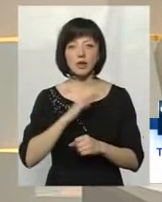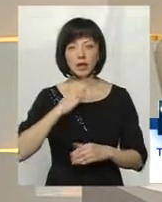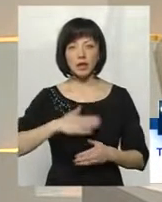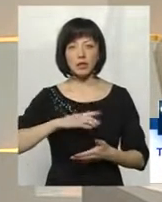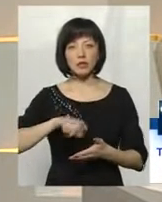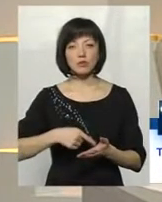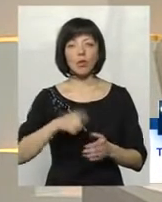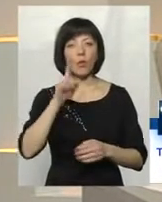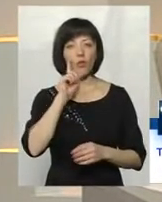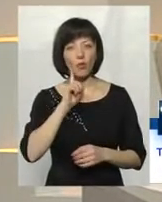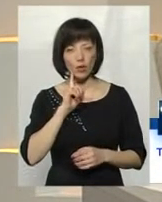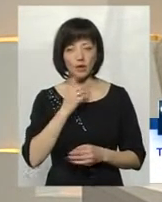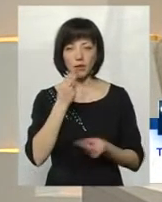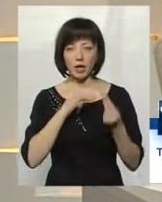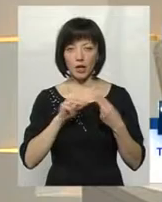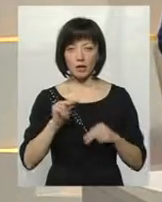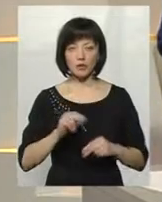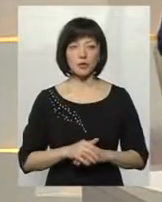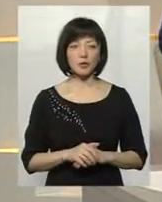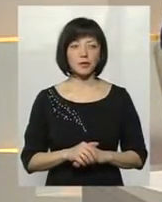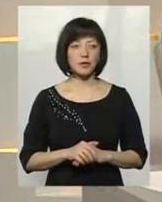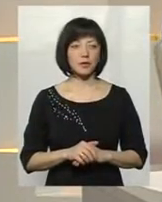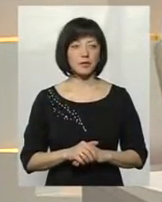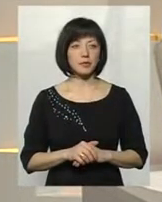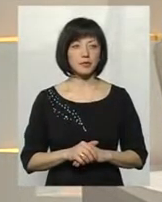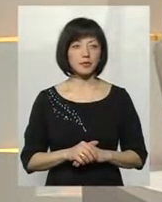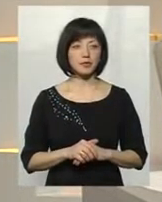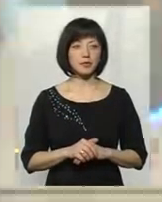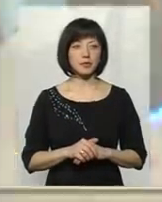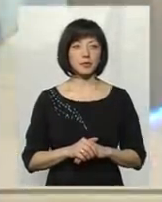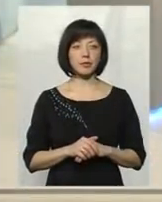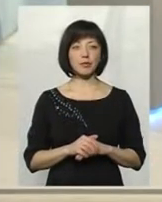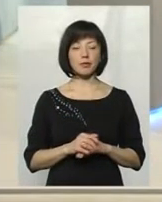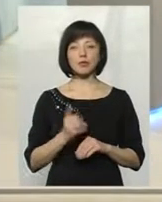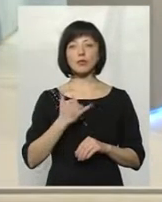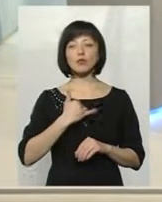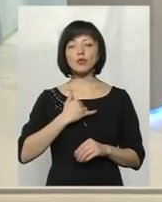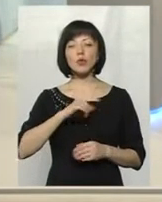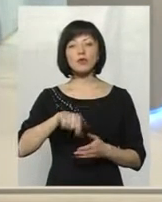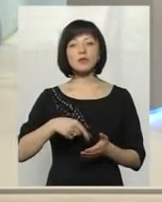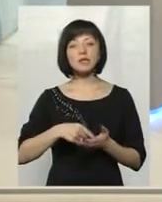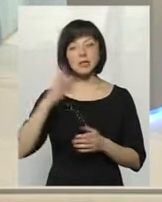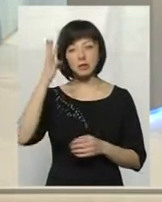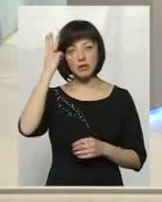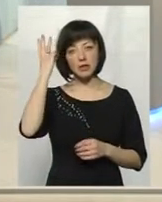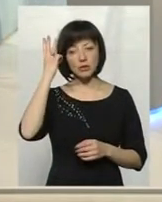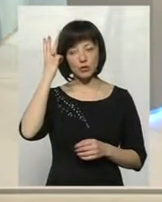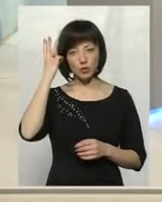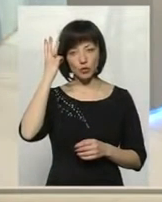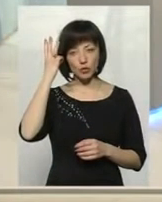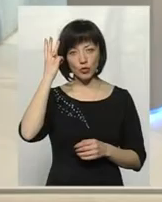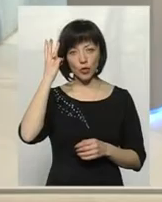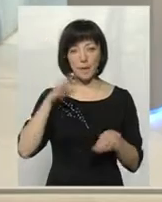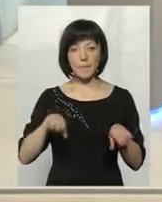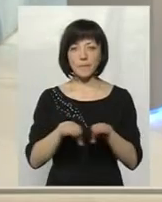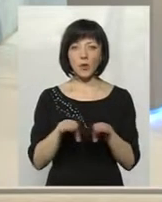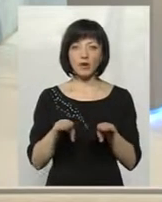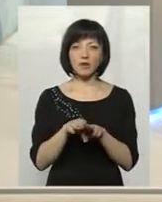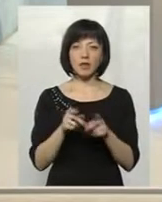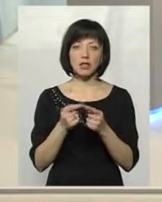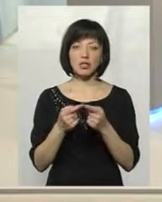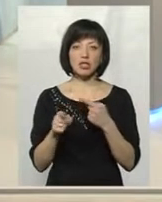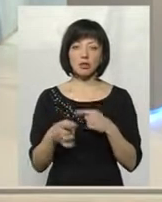місто було комфортним і кращим. В нас в місті Хмельницькому, в порівнянні з